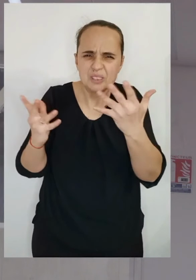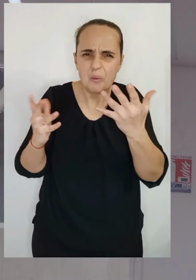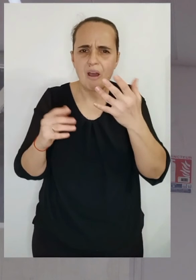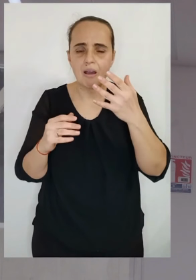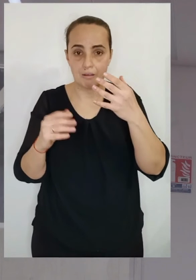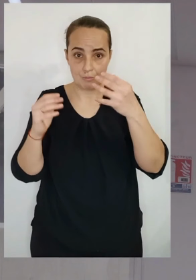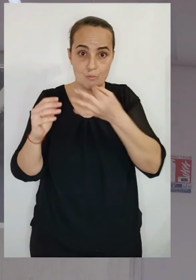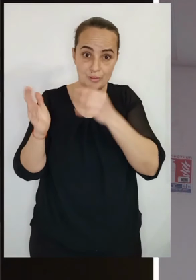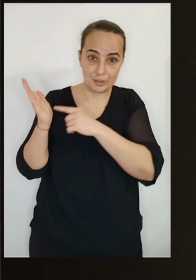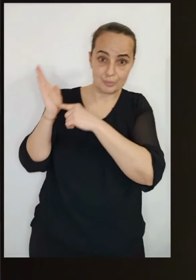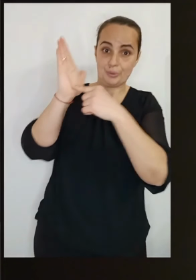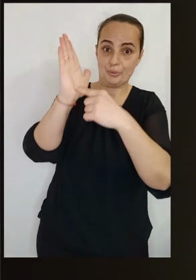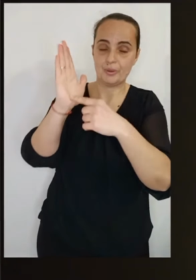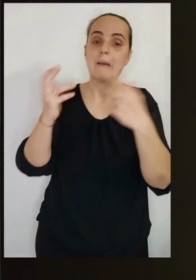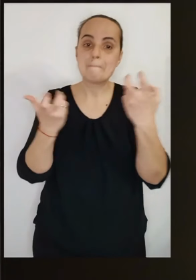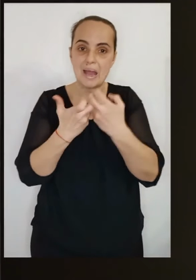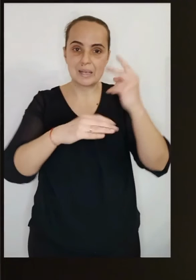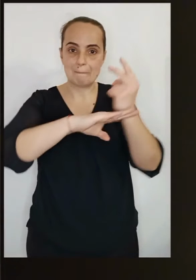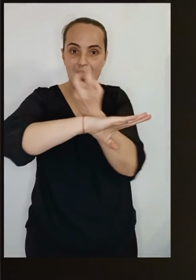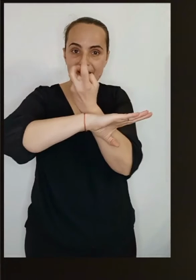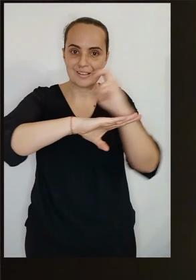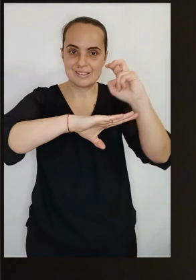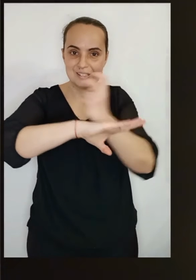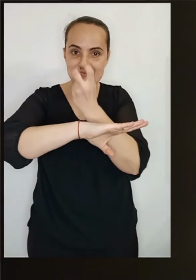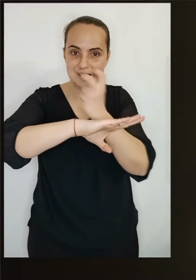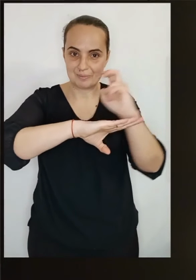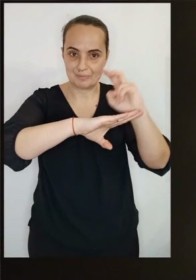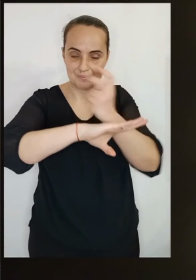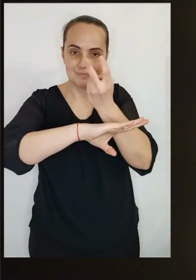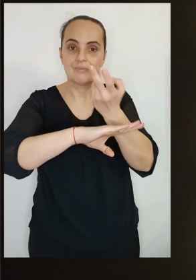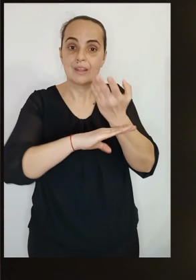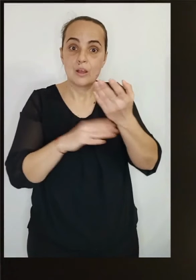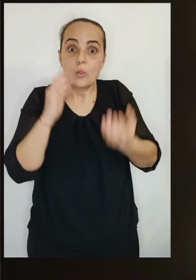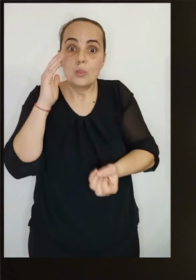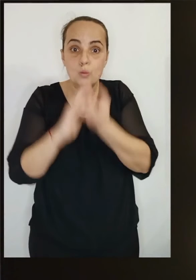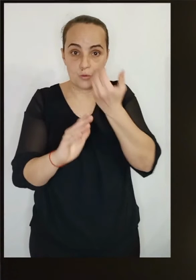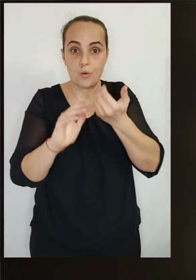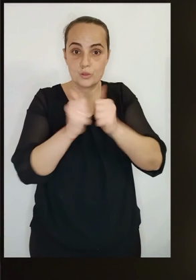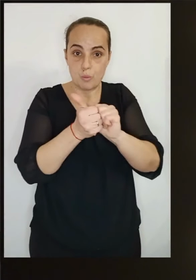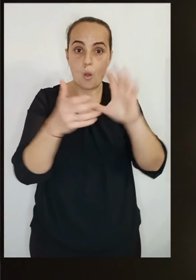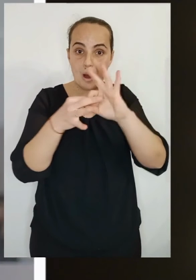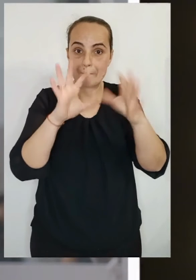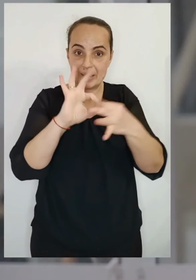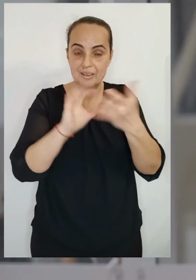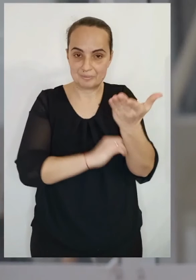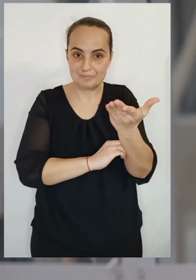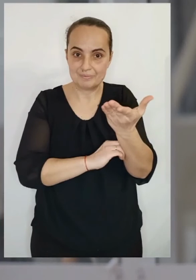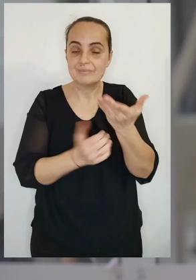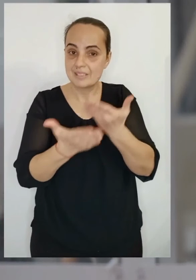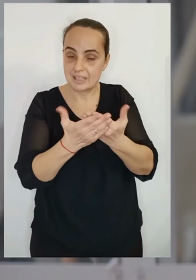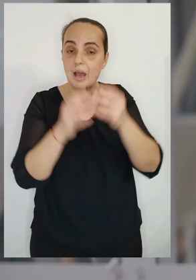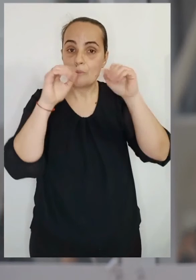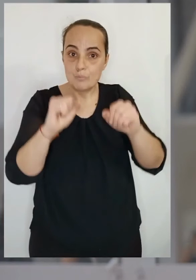être mis en lumière. On pense au breakdance qui va être nouveau sport olympique, qui va pouvoir effectivement